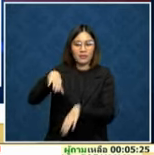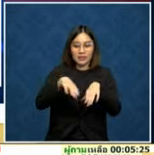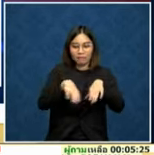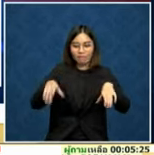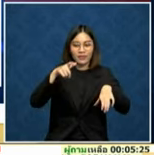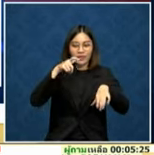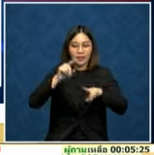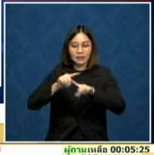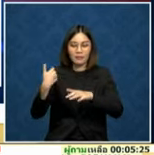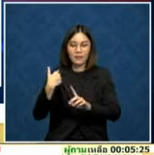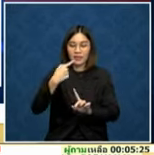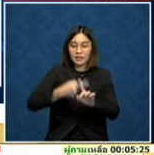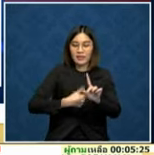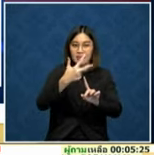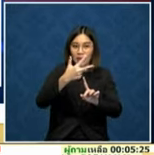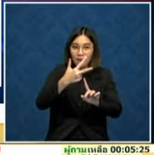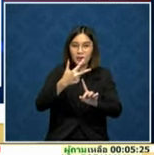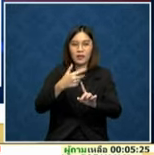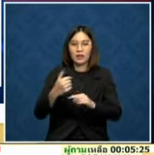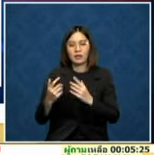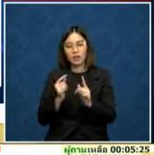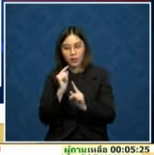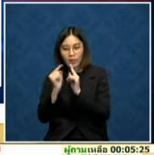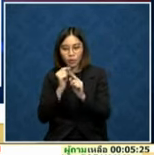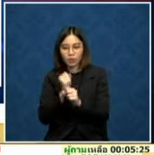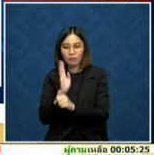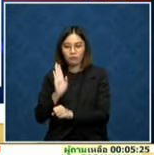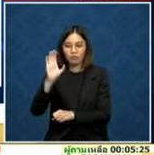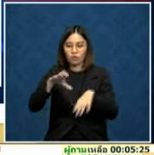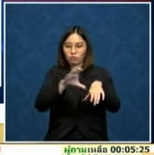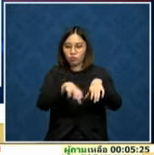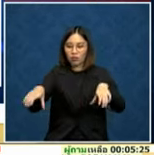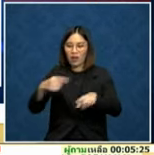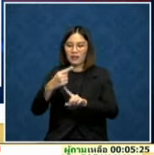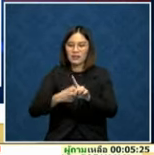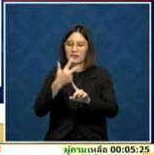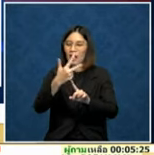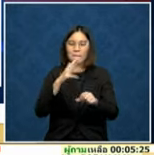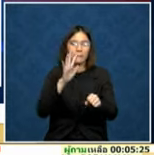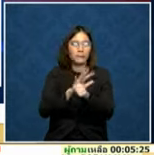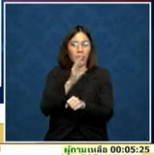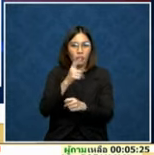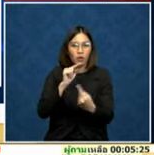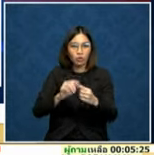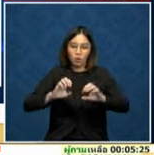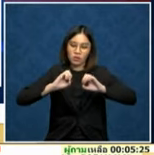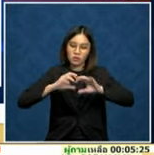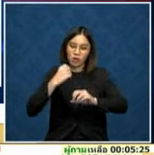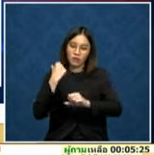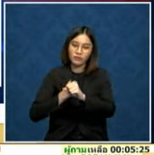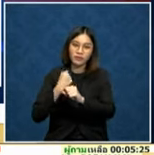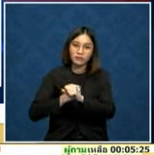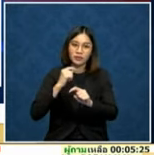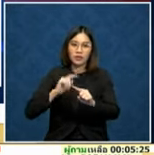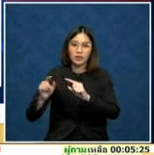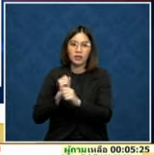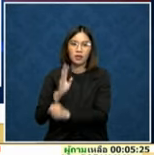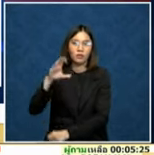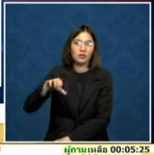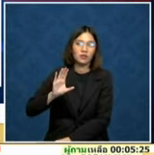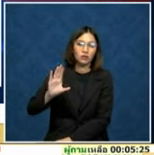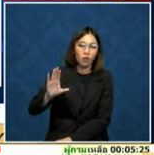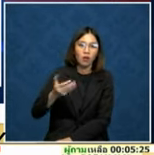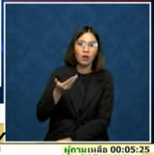็ค เดือนน 3 เดื ผล 14 บสตรา